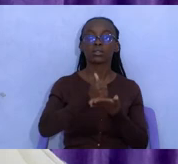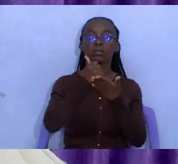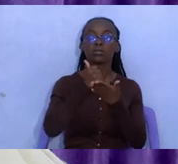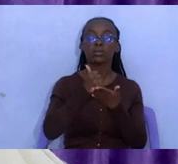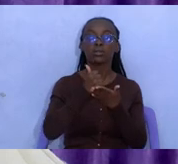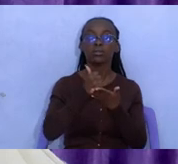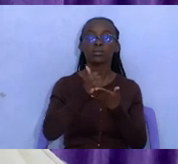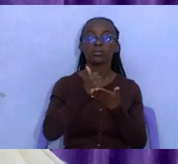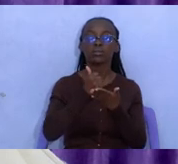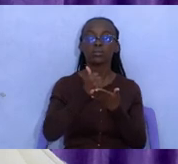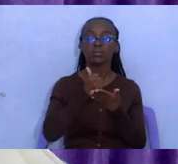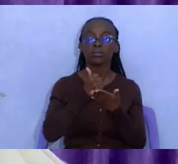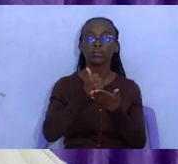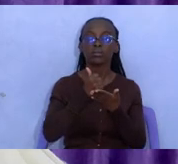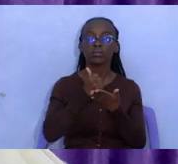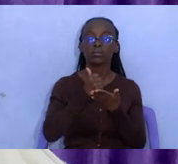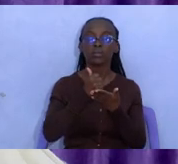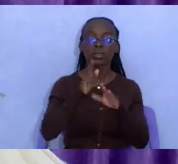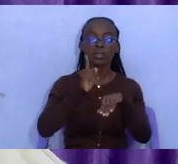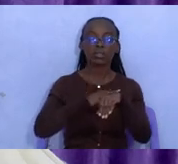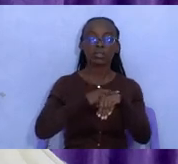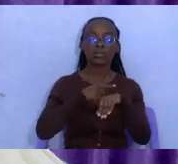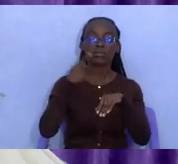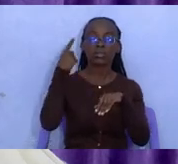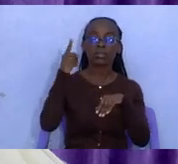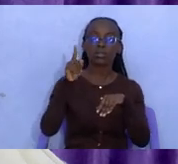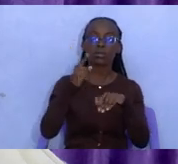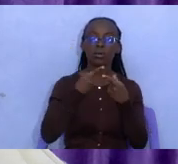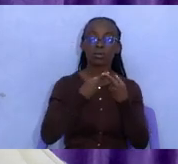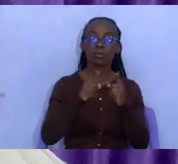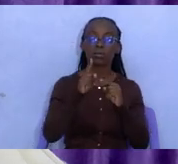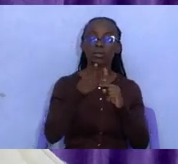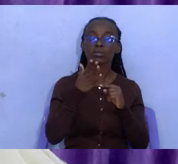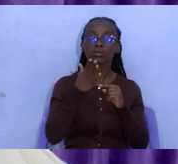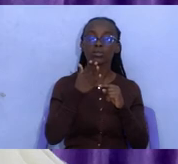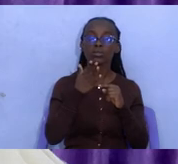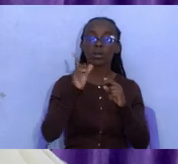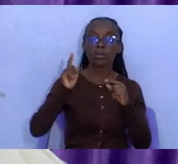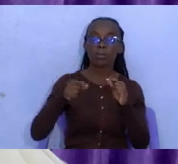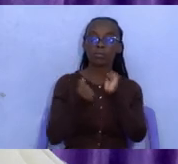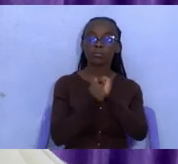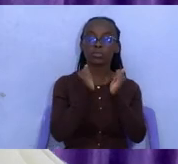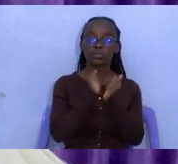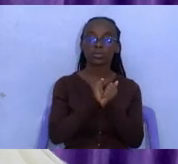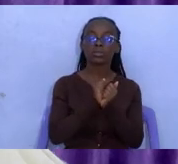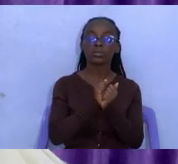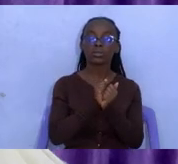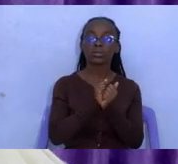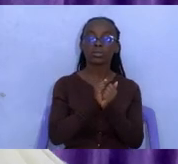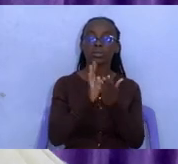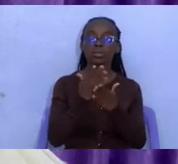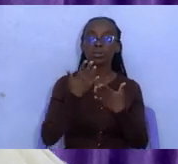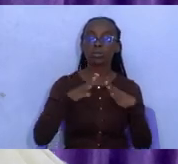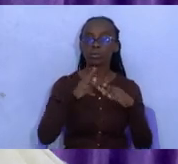kugain ile muda imepita, lakini pia unahitajika sasa kubadilisha na kuweka vitu vile inafaa. Kuna watu pia